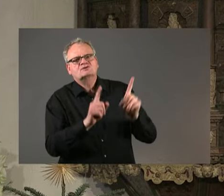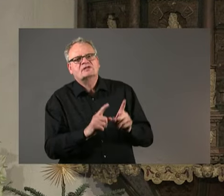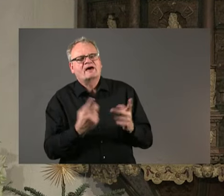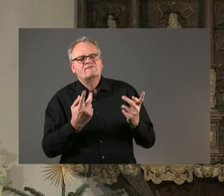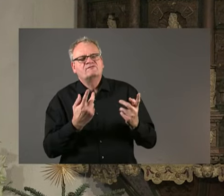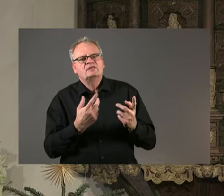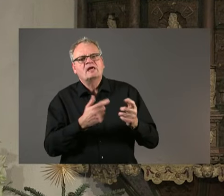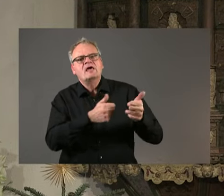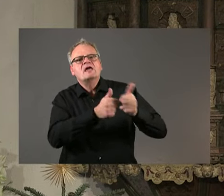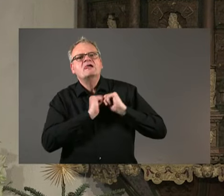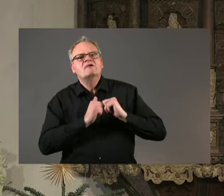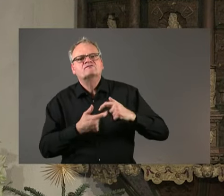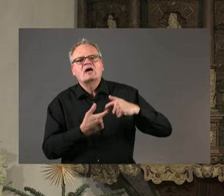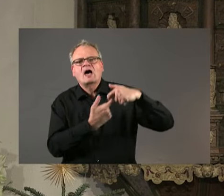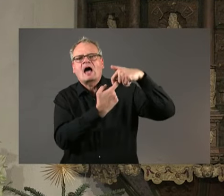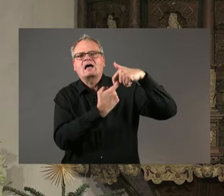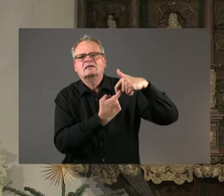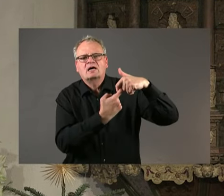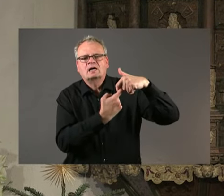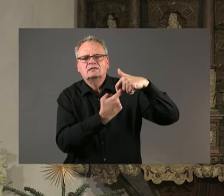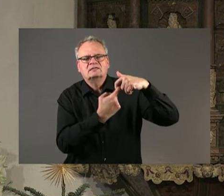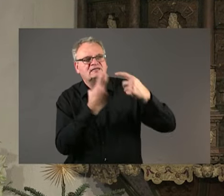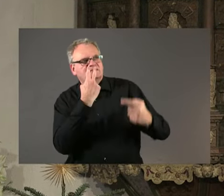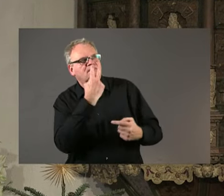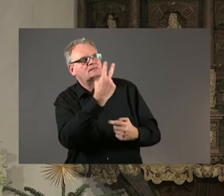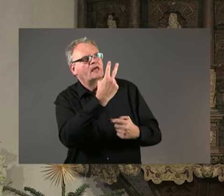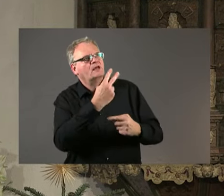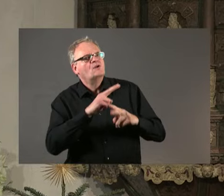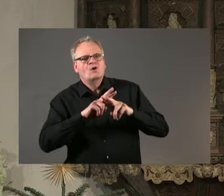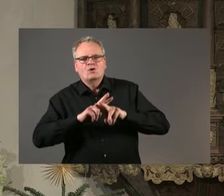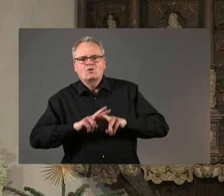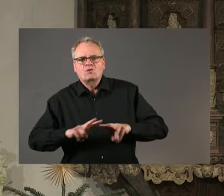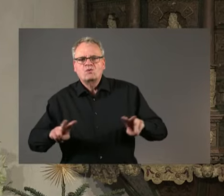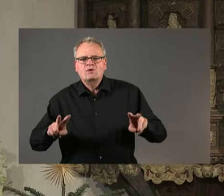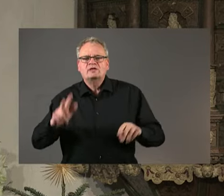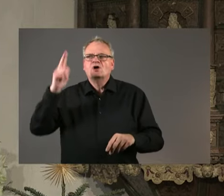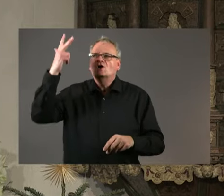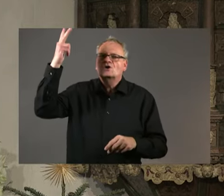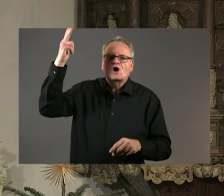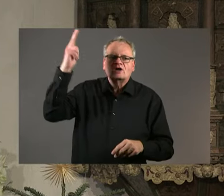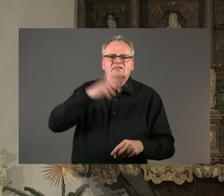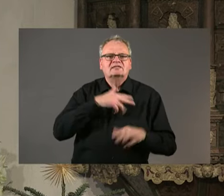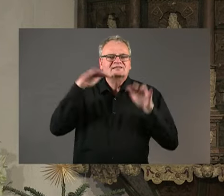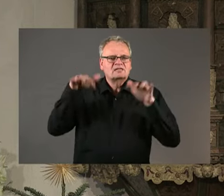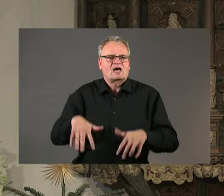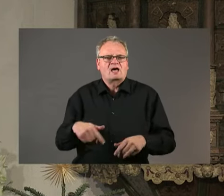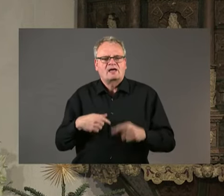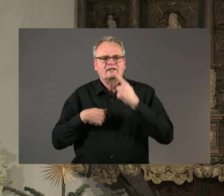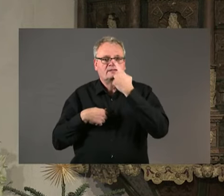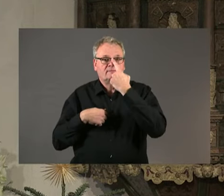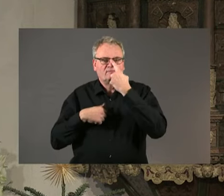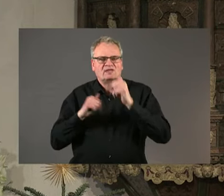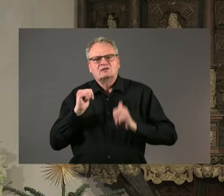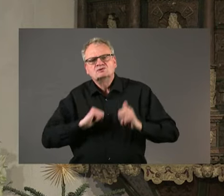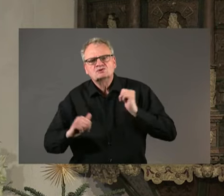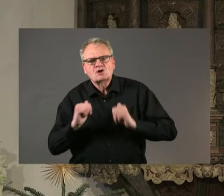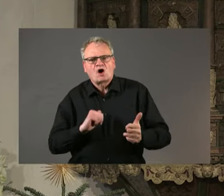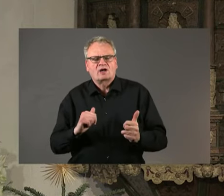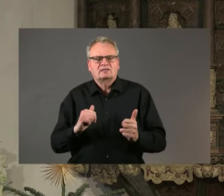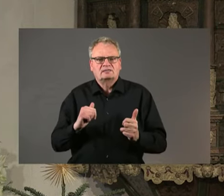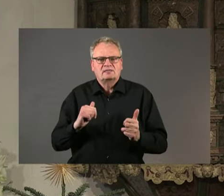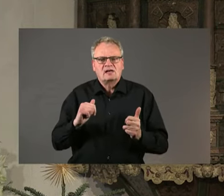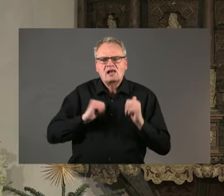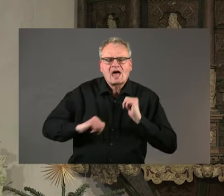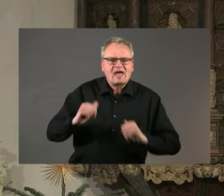Anker. Du Gott bist da, auch wenn mich heute große Sorgen quälen oder wenn an diesem Weihnachtsfest jemand